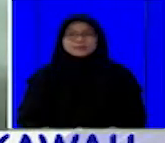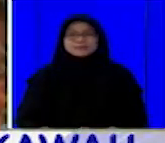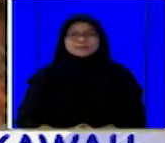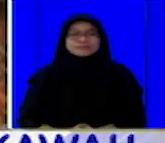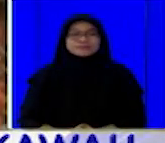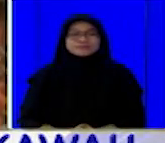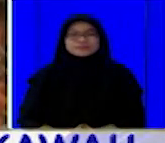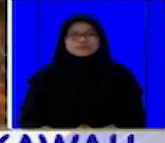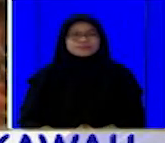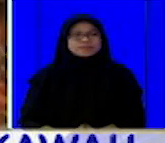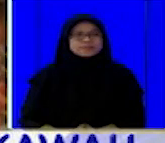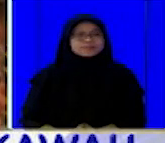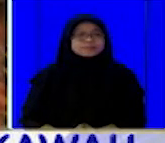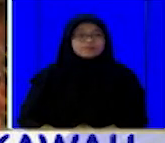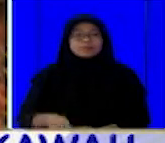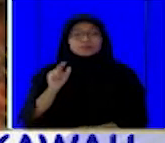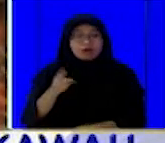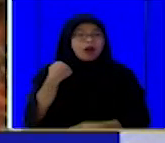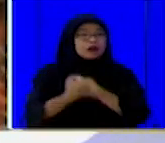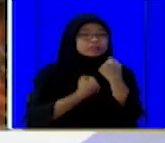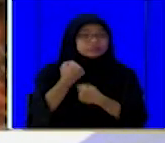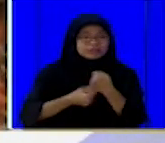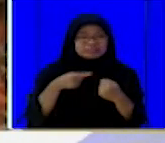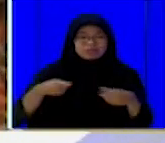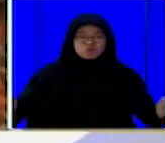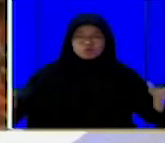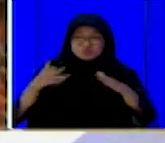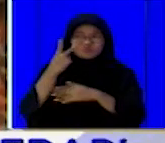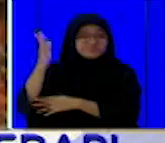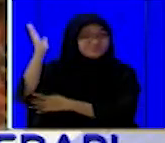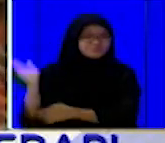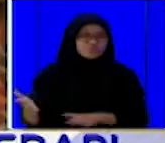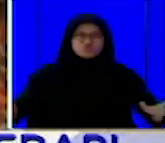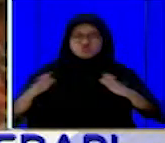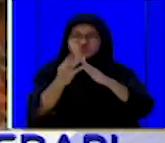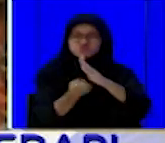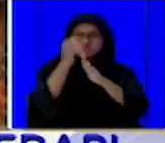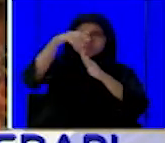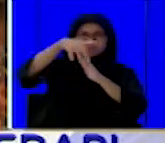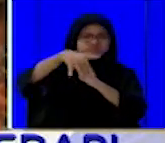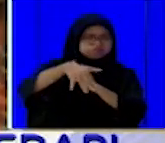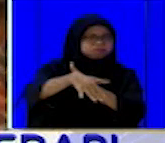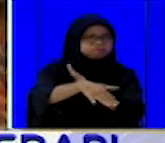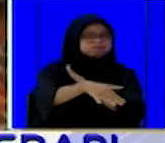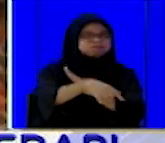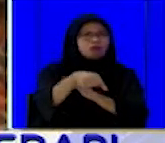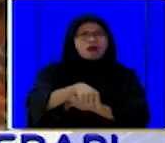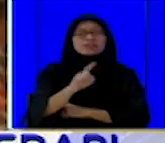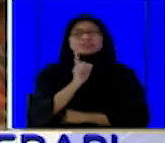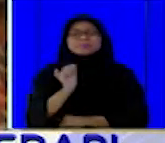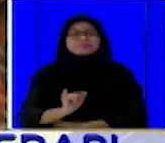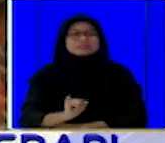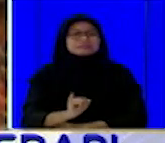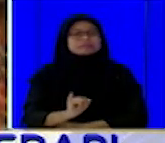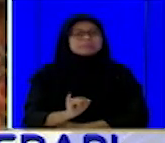Dan untuk aktivitas atau fenomena yang terjadi ini, yaitu guguran lava ini tidak berpengaruh